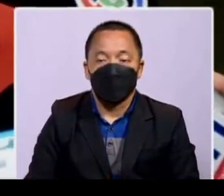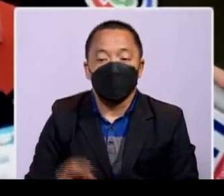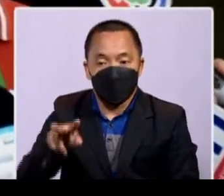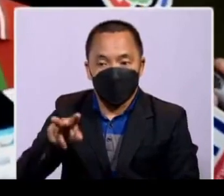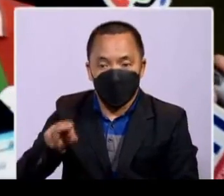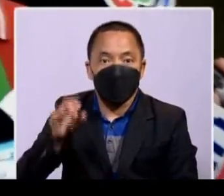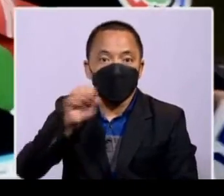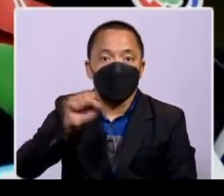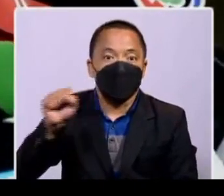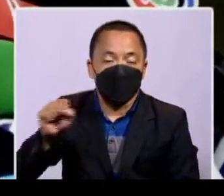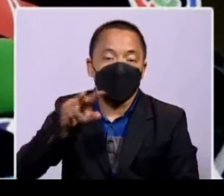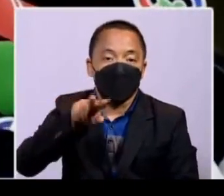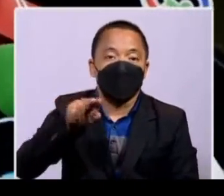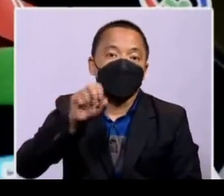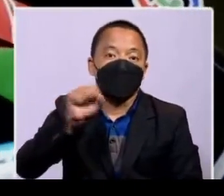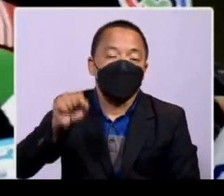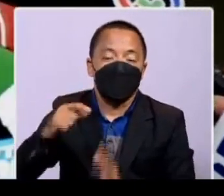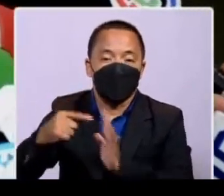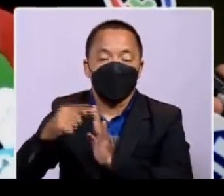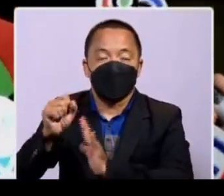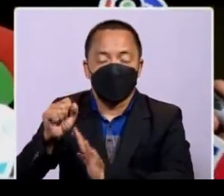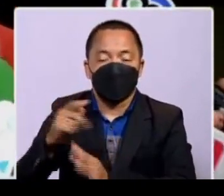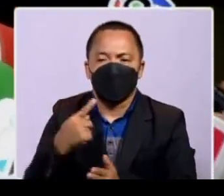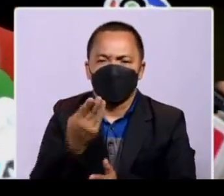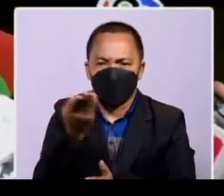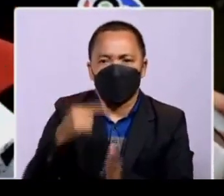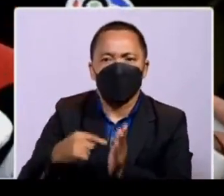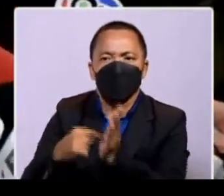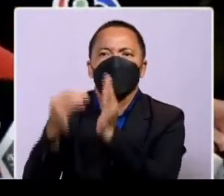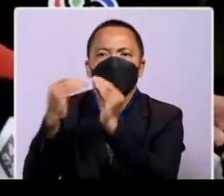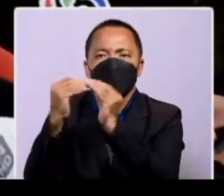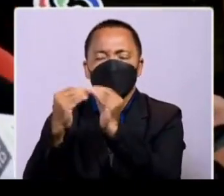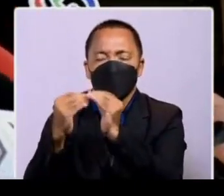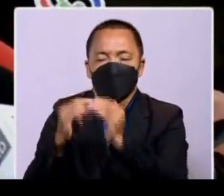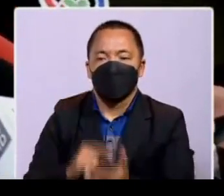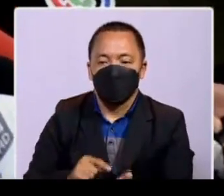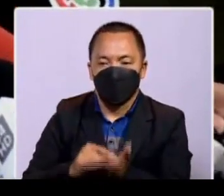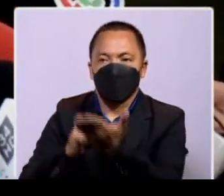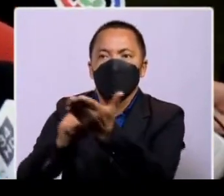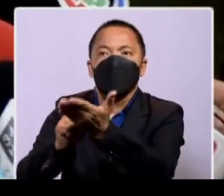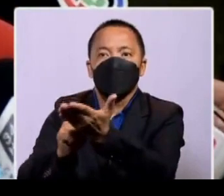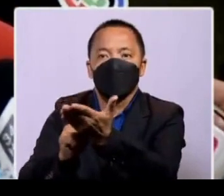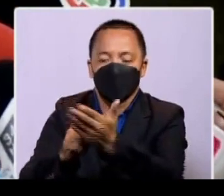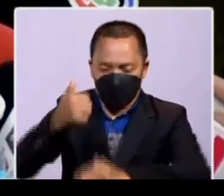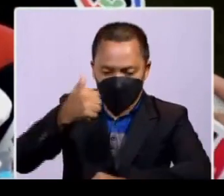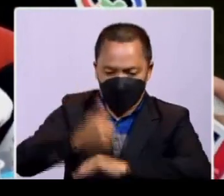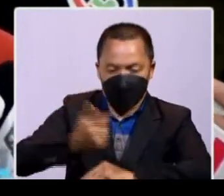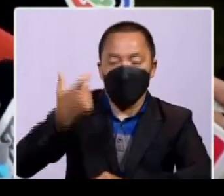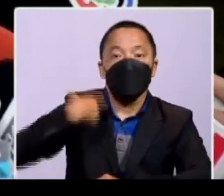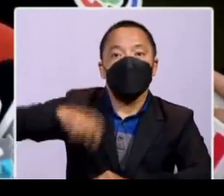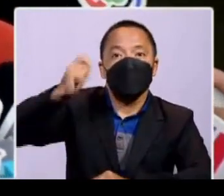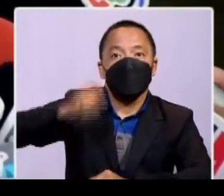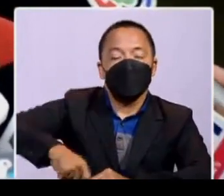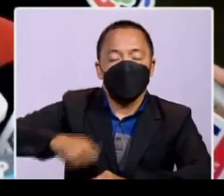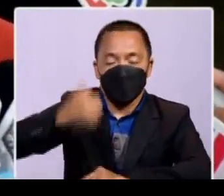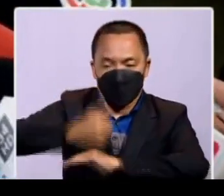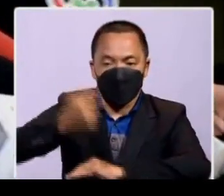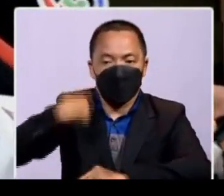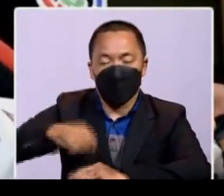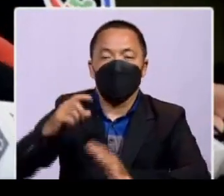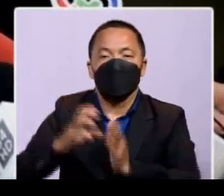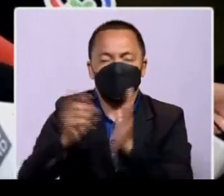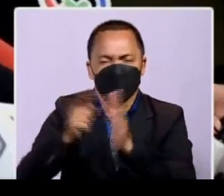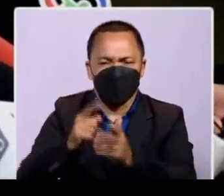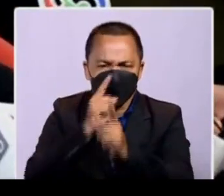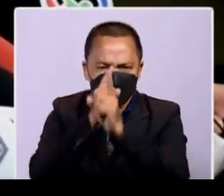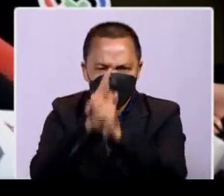รยาของสส.เต้มงคลกิจไปยื่นขอความเป็นธรรมกับนายธีรนนท์ไหวดีอธิบดีอัยการภาคหนึ่งบอกว่าให้ไปติ